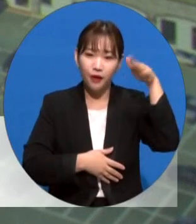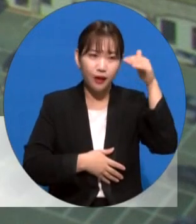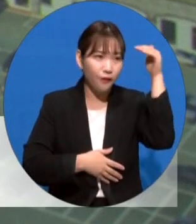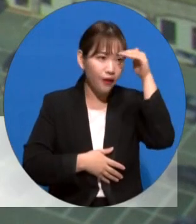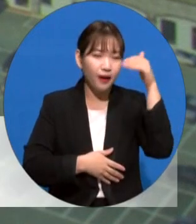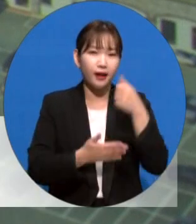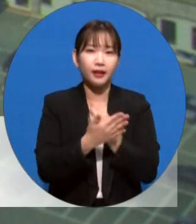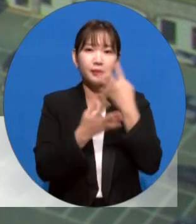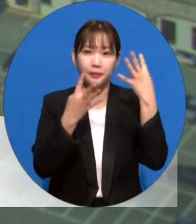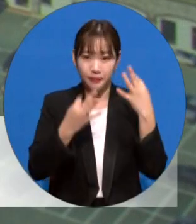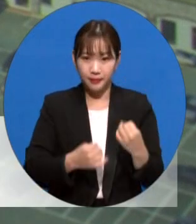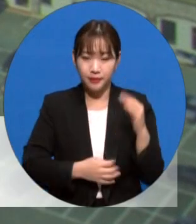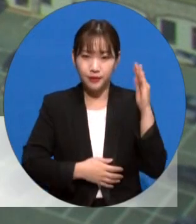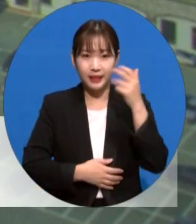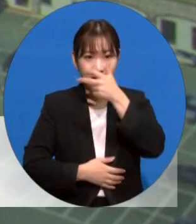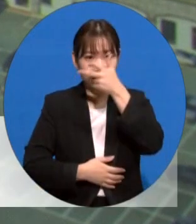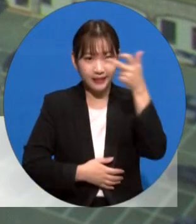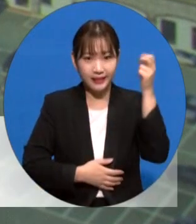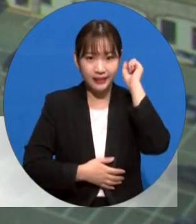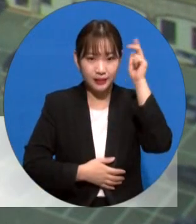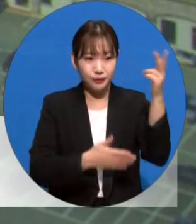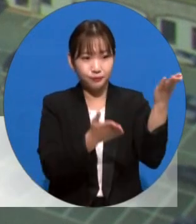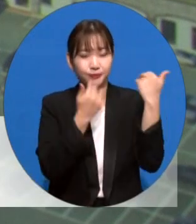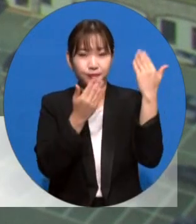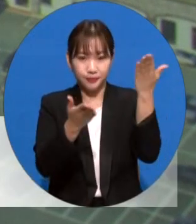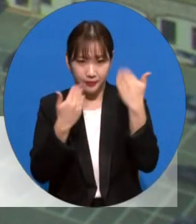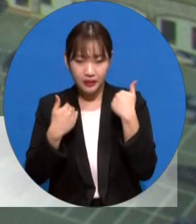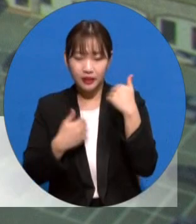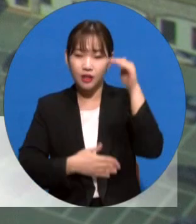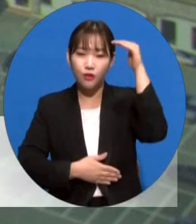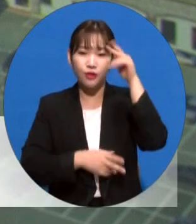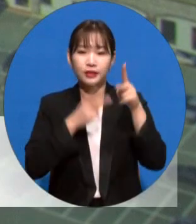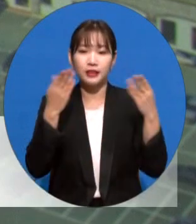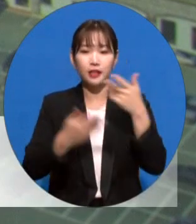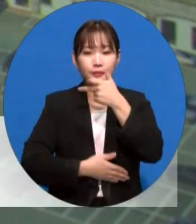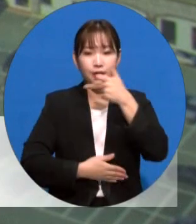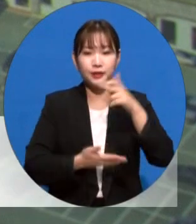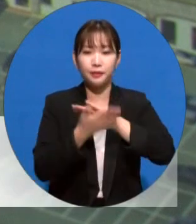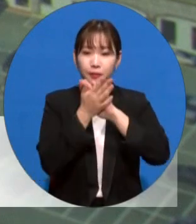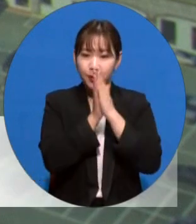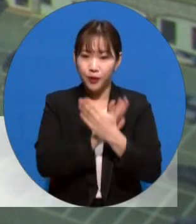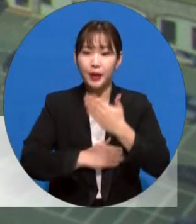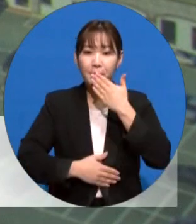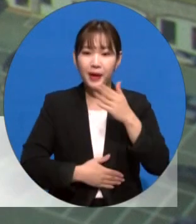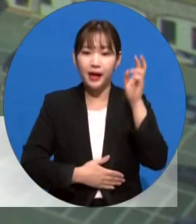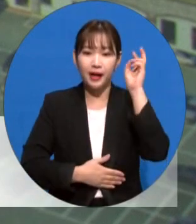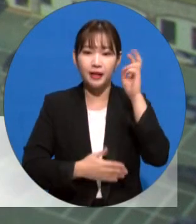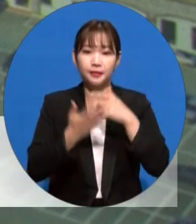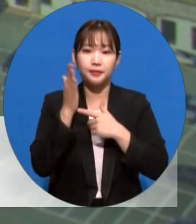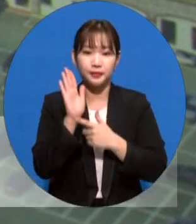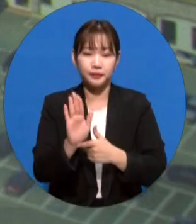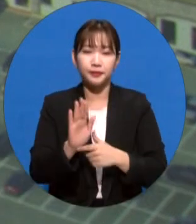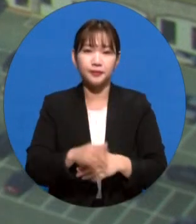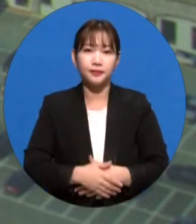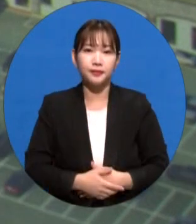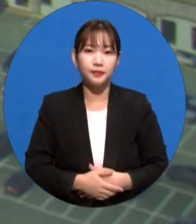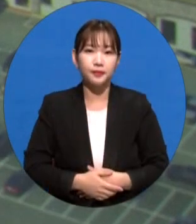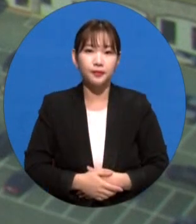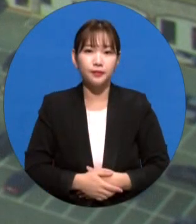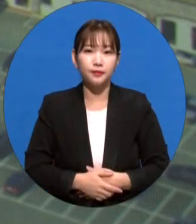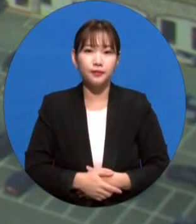많았는데요. 최근 대규모 리조트를 잇따라 유치하면서 관광 산업에 큰 변화를 예고하고 있습니다. 문현철